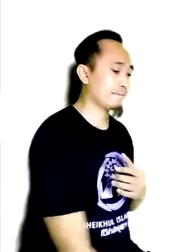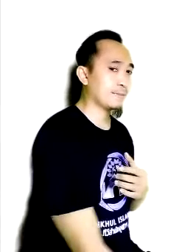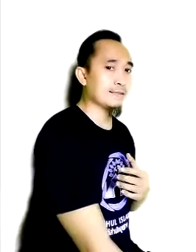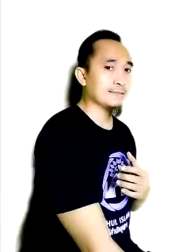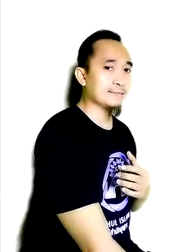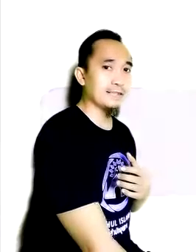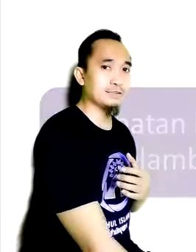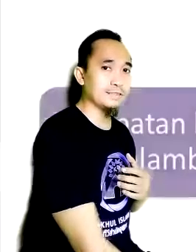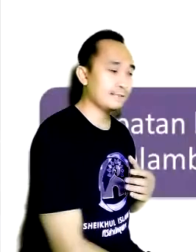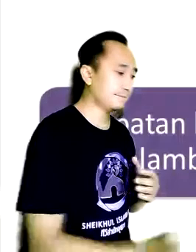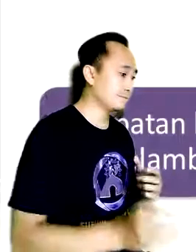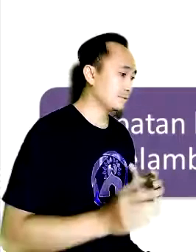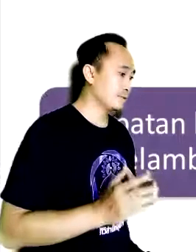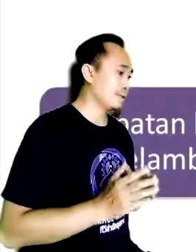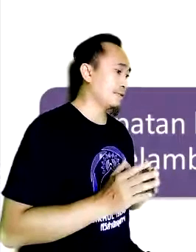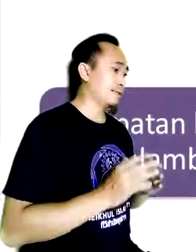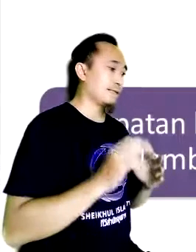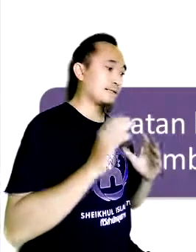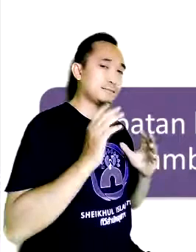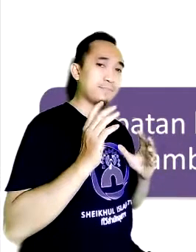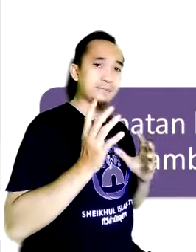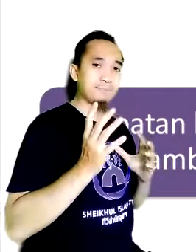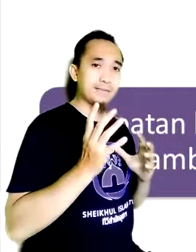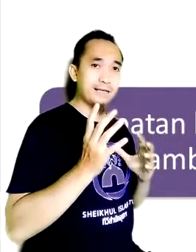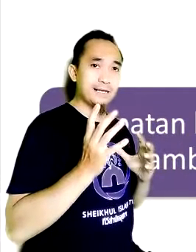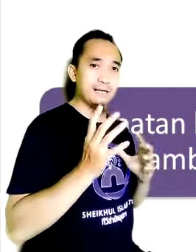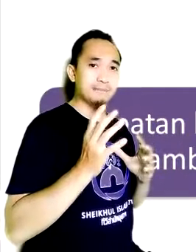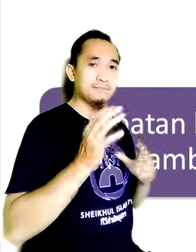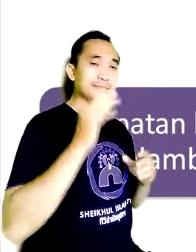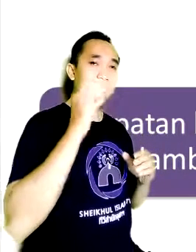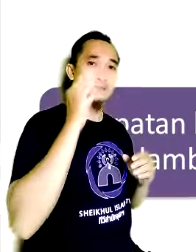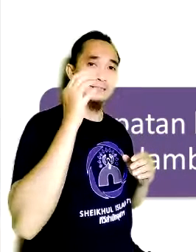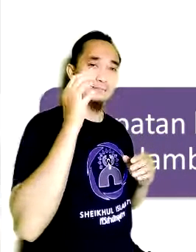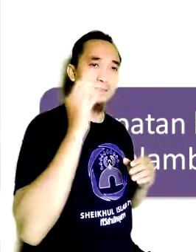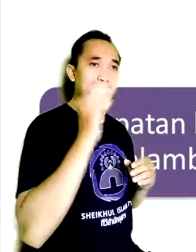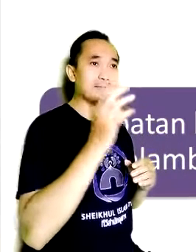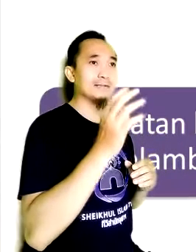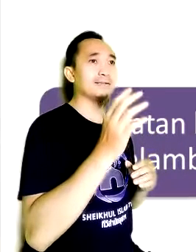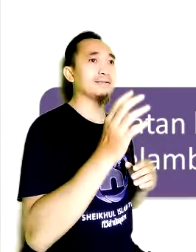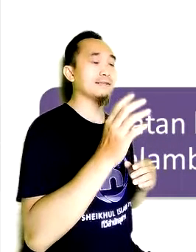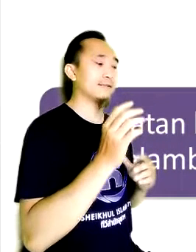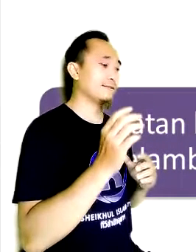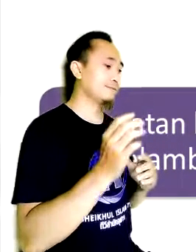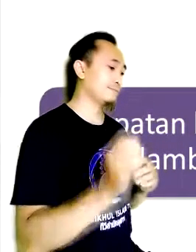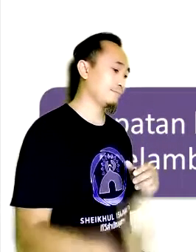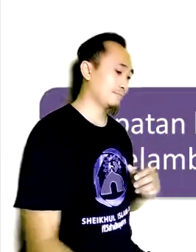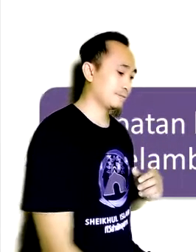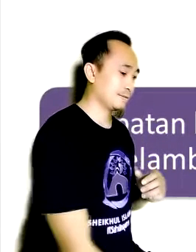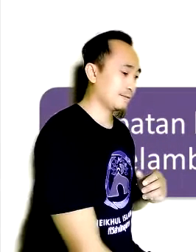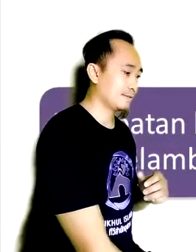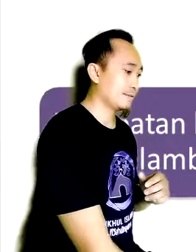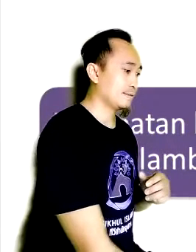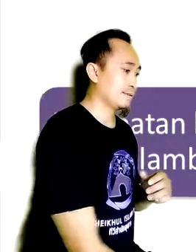sebagainya. Selanjutnya, kecepatan benda bisa menjadi lebih lambat. Nah,